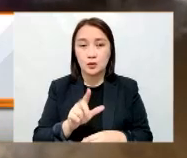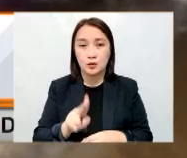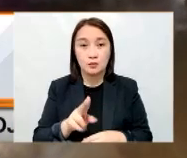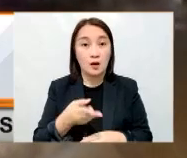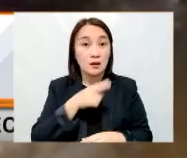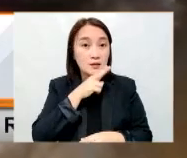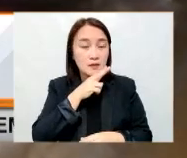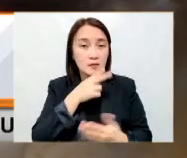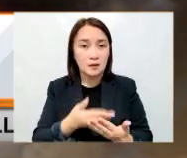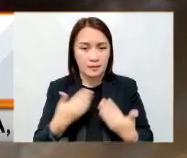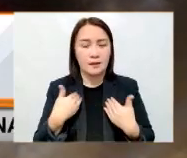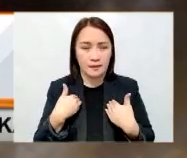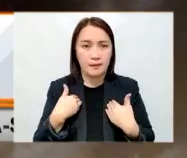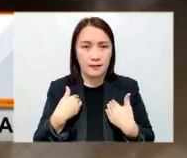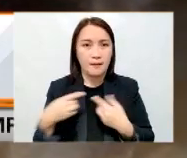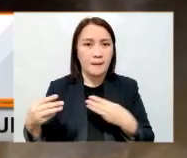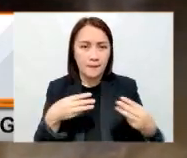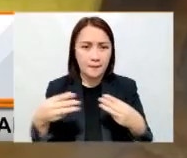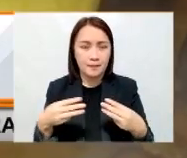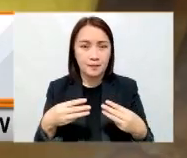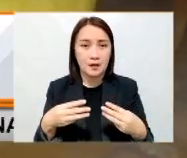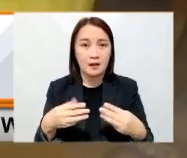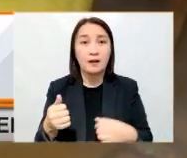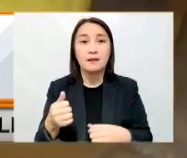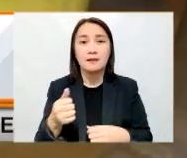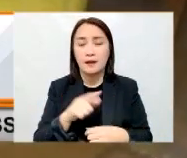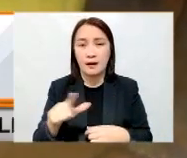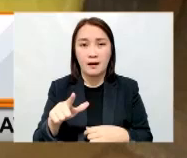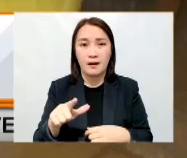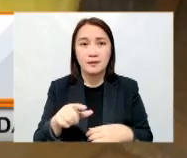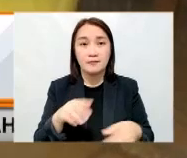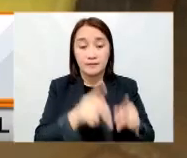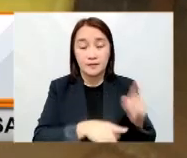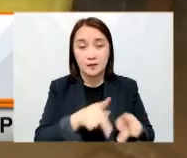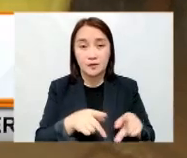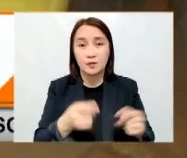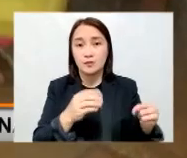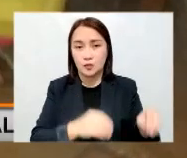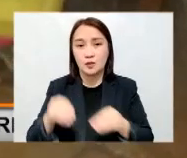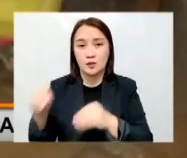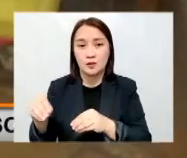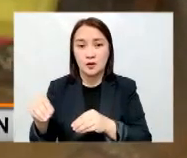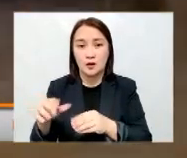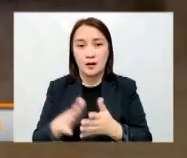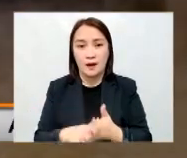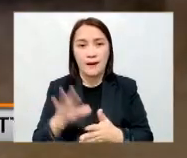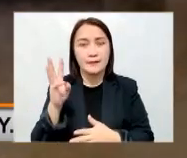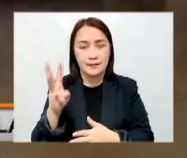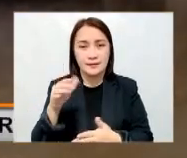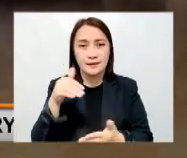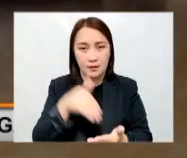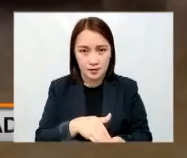matinding bakbakan, napilitang lumikas sa mga residente mula sa 3 barangay sa Maimbong. Umabot sa mahigit 6,000 residente ang inilikas